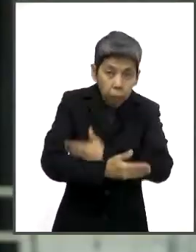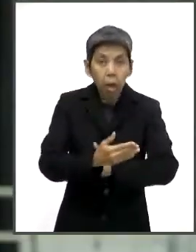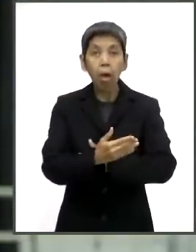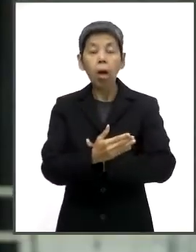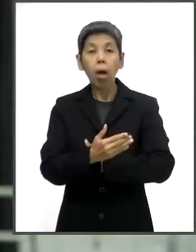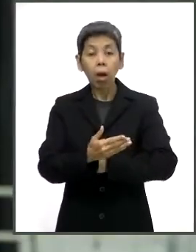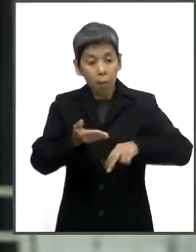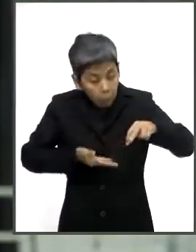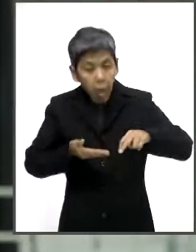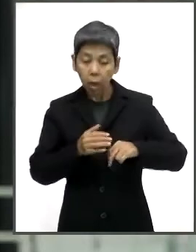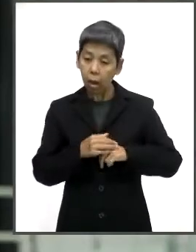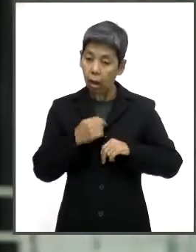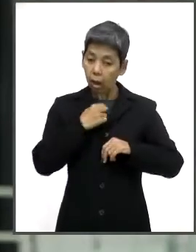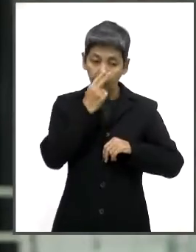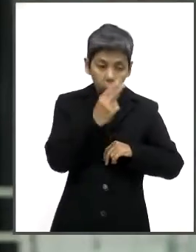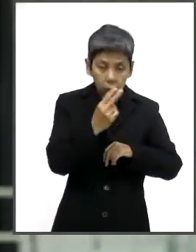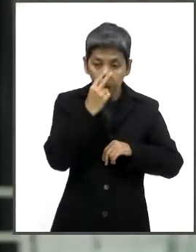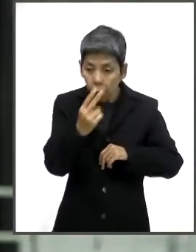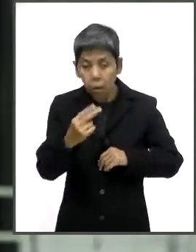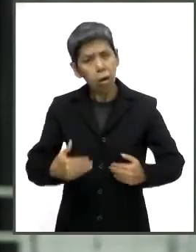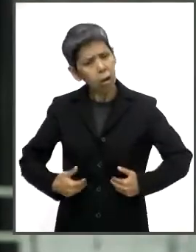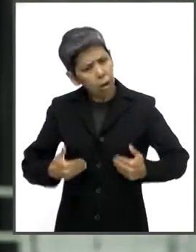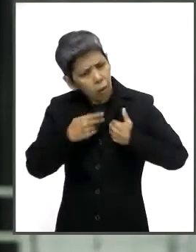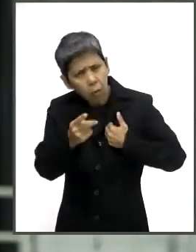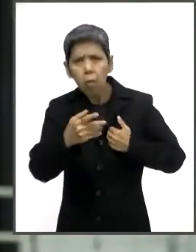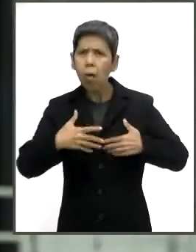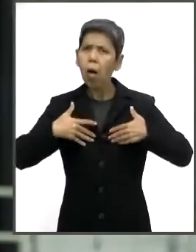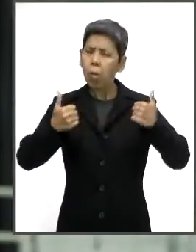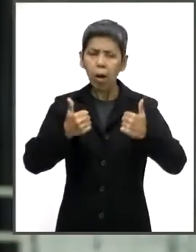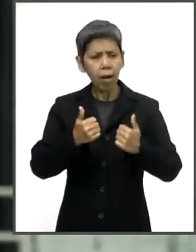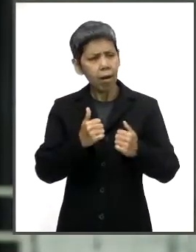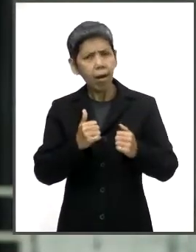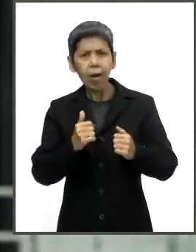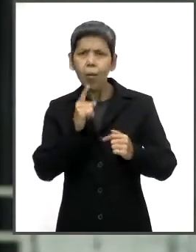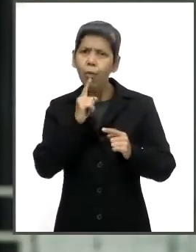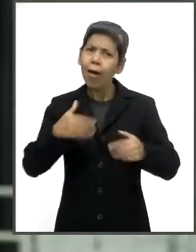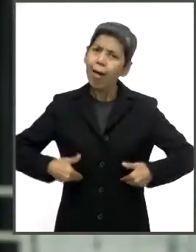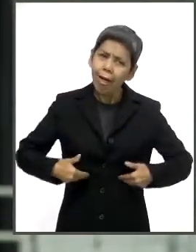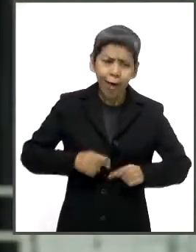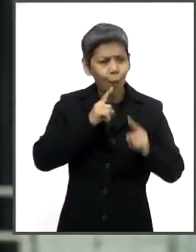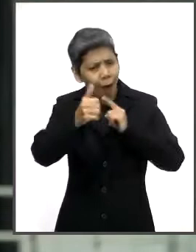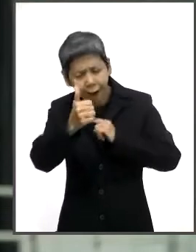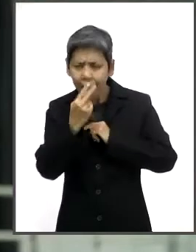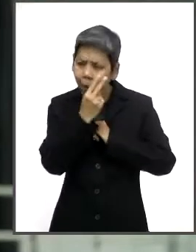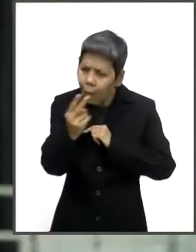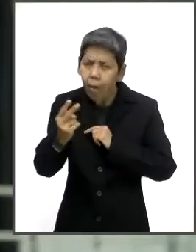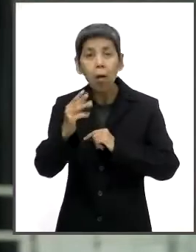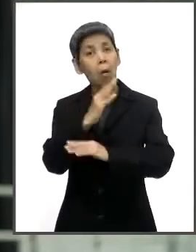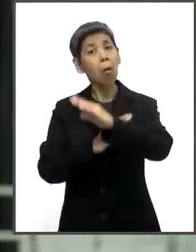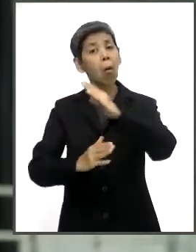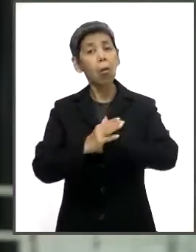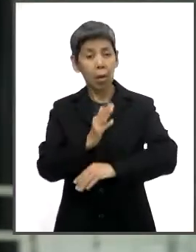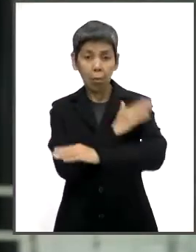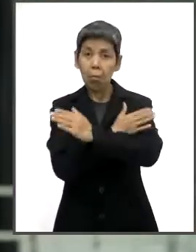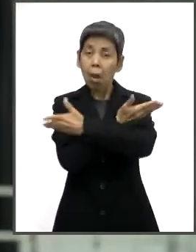องข้างยังมาขาขาดอีกคือแต่เขาใช้ชีวิตอย่างมีความสุขเฮฮาเขาสามารถทำอะไรได้คนพิ